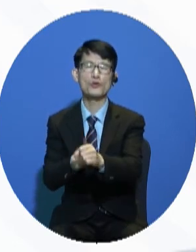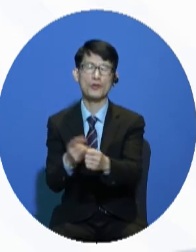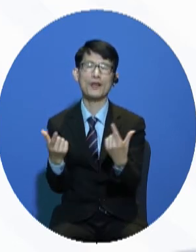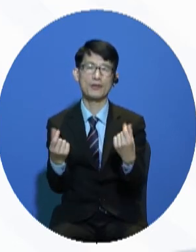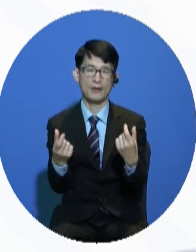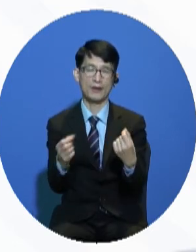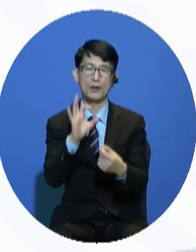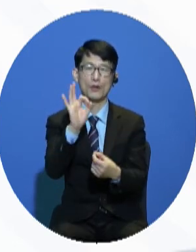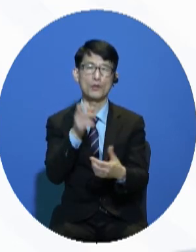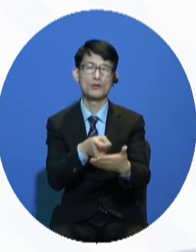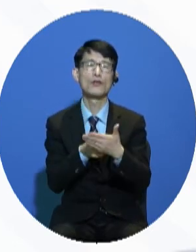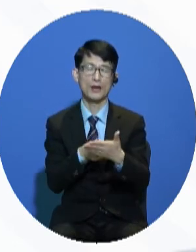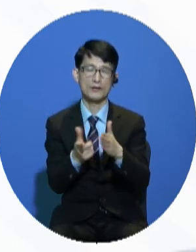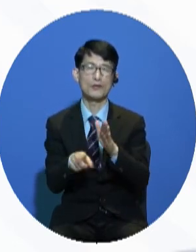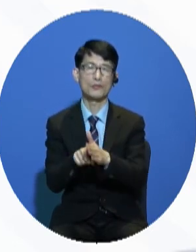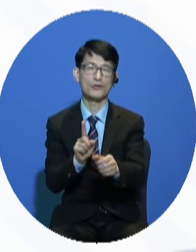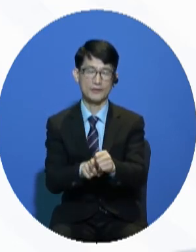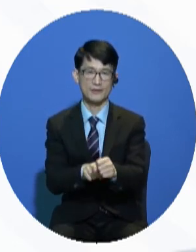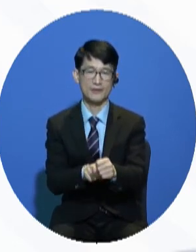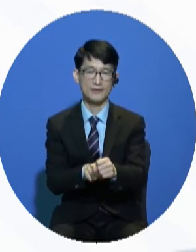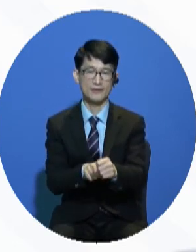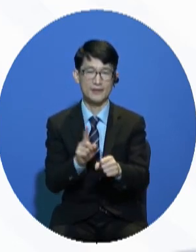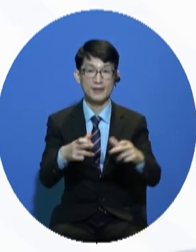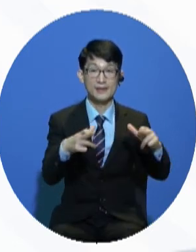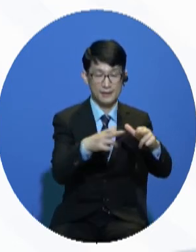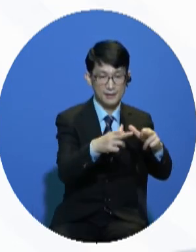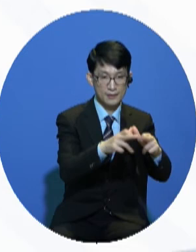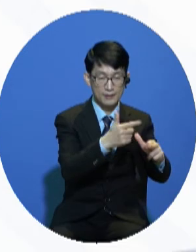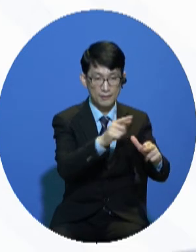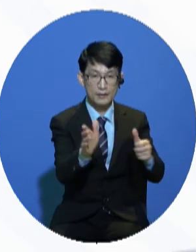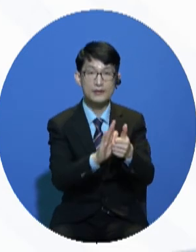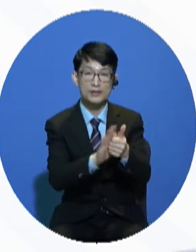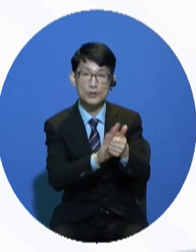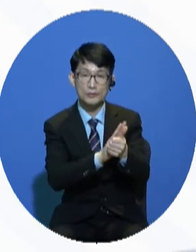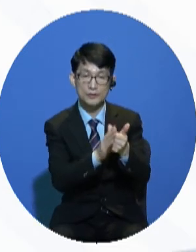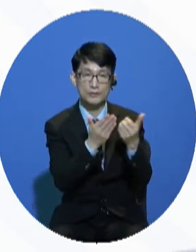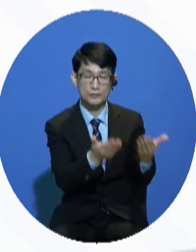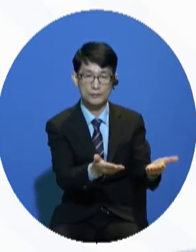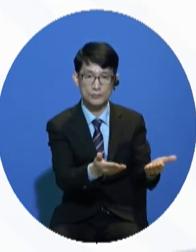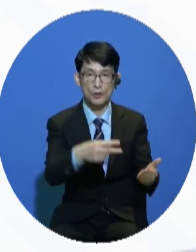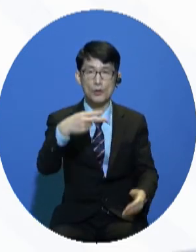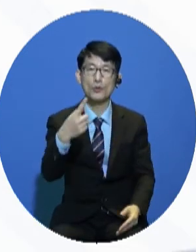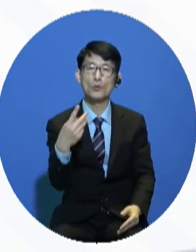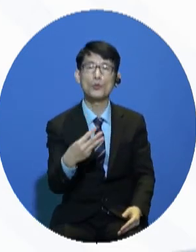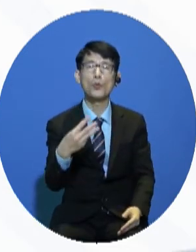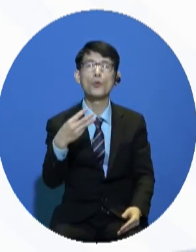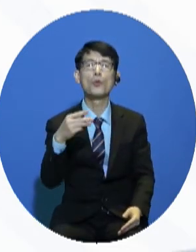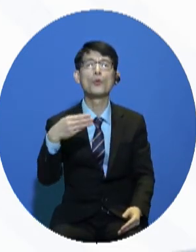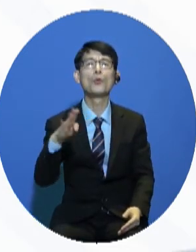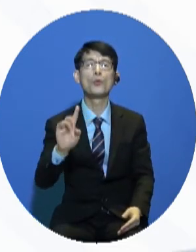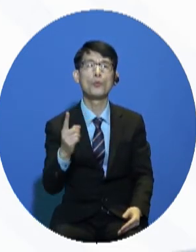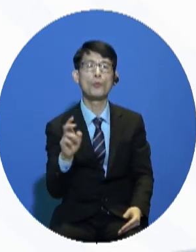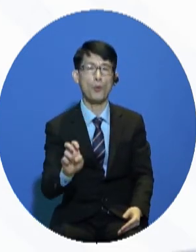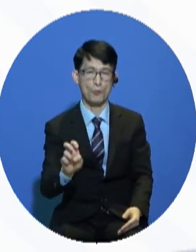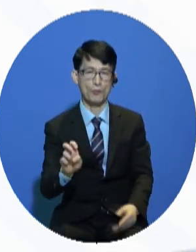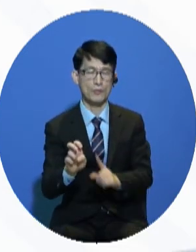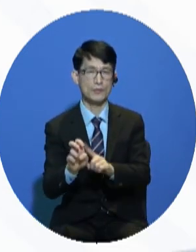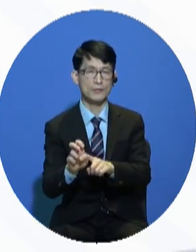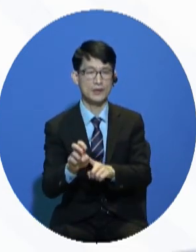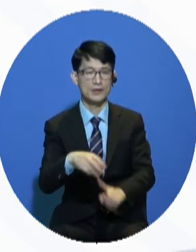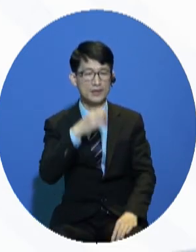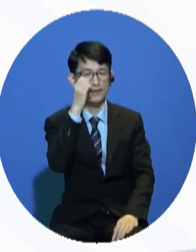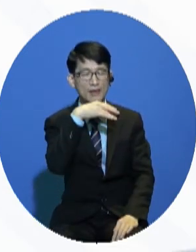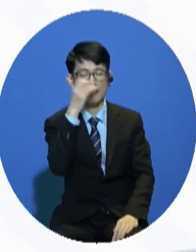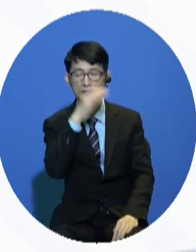보이지 않습니다. 그래서 또 이 장애인에 대한 어떤 각종 지원 서비스를 돌봄이라고 하는 어떤 수동적 서비스라는 그런 개념으로